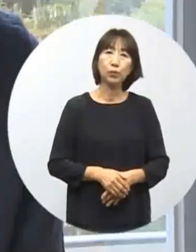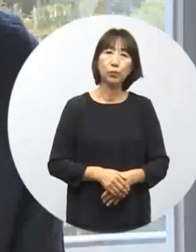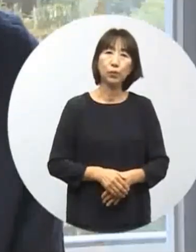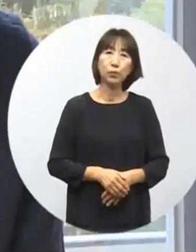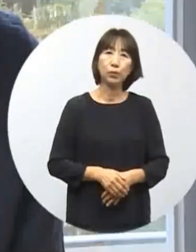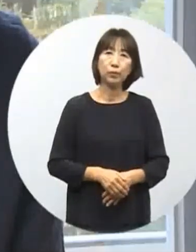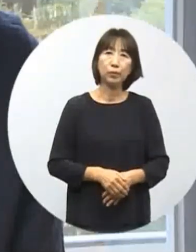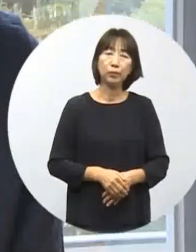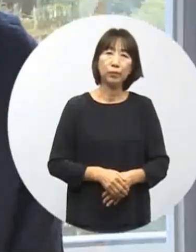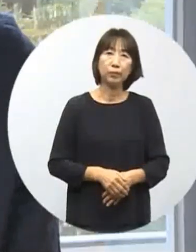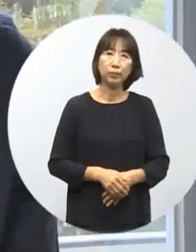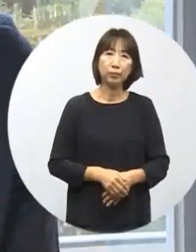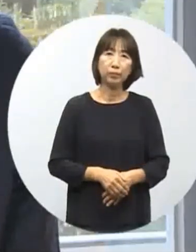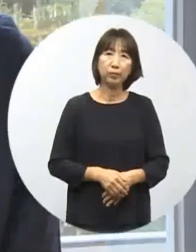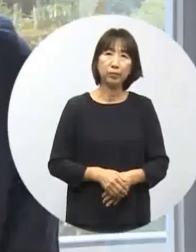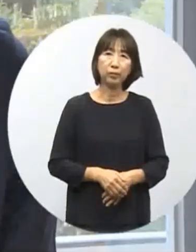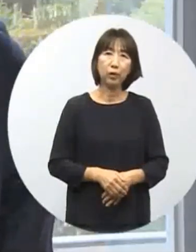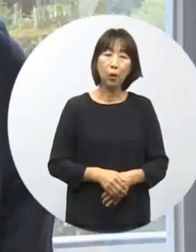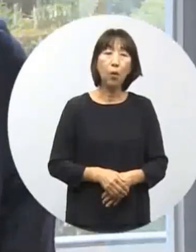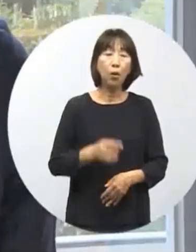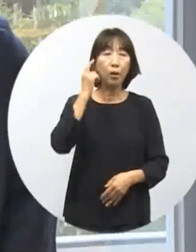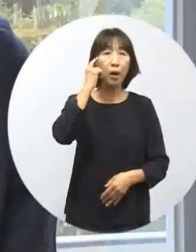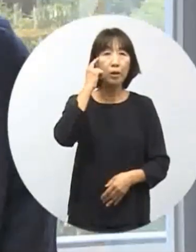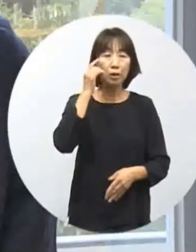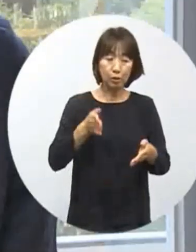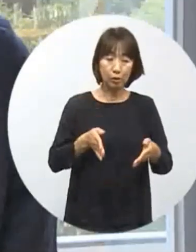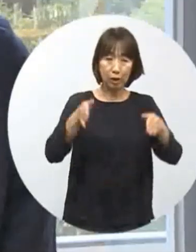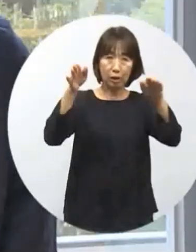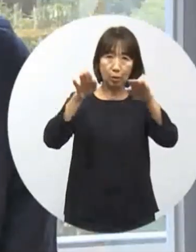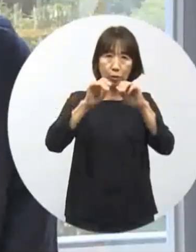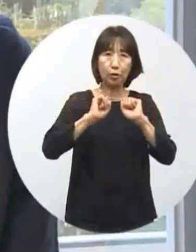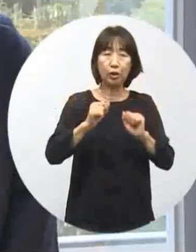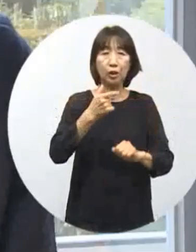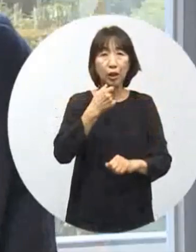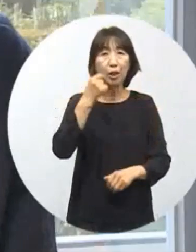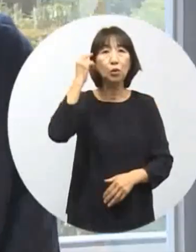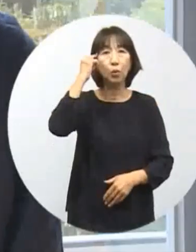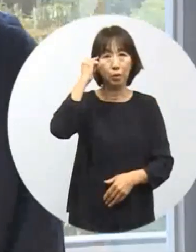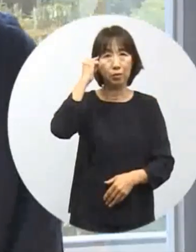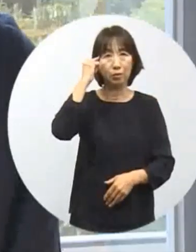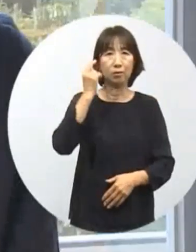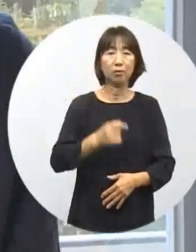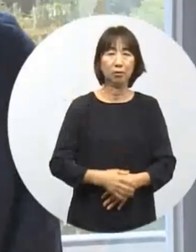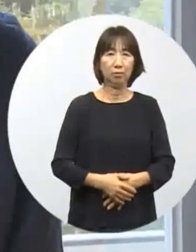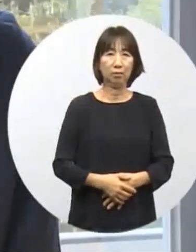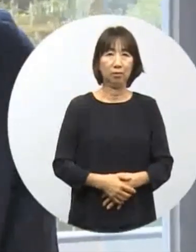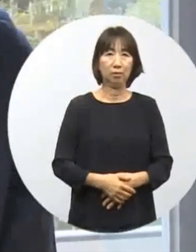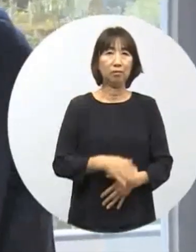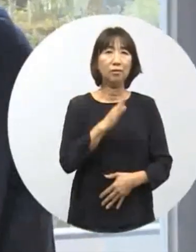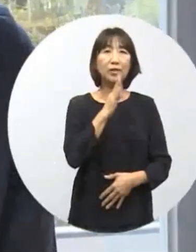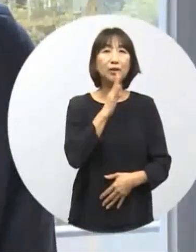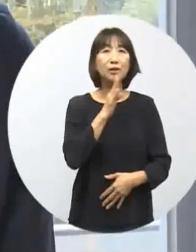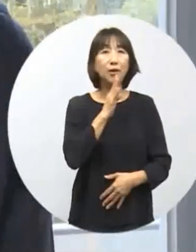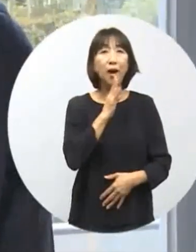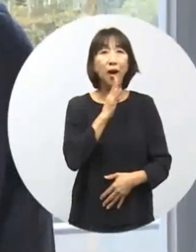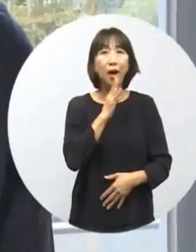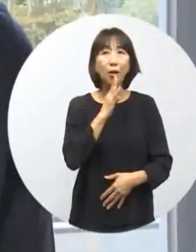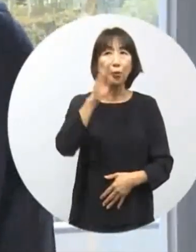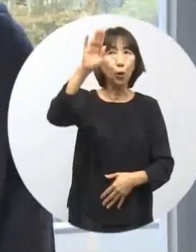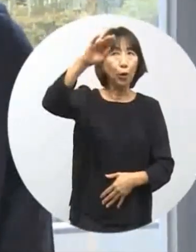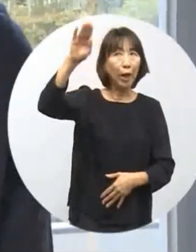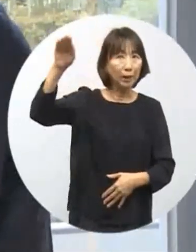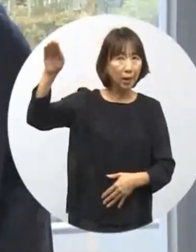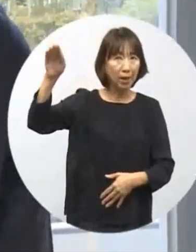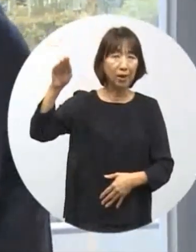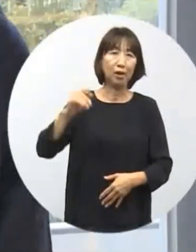まあ、あの感じる建物にしたいというふうに思って、それで実はあのこの屋根がです